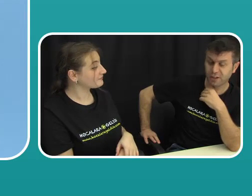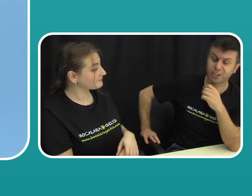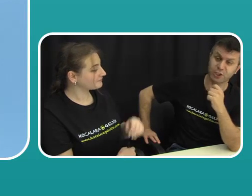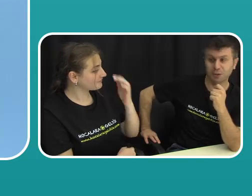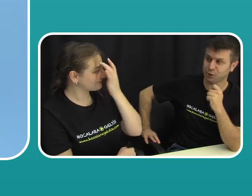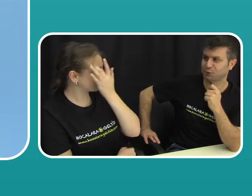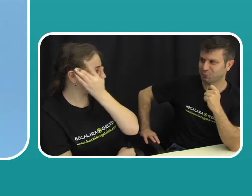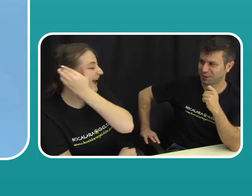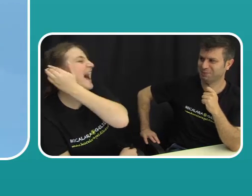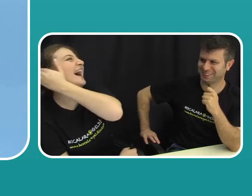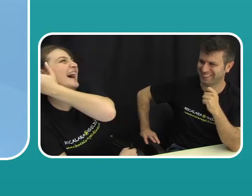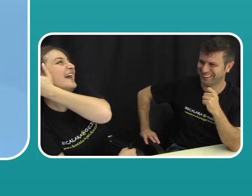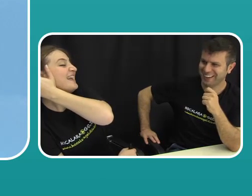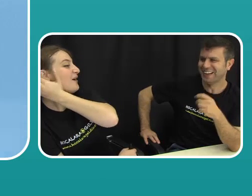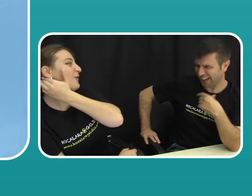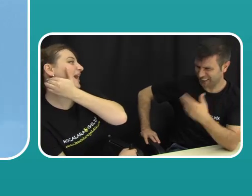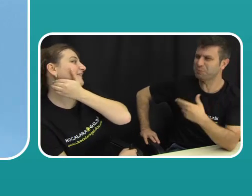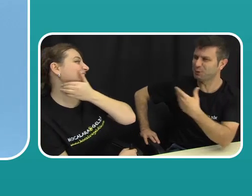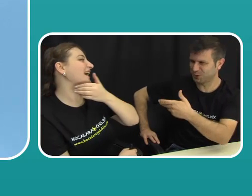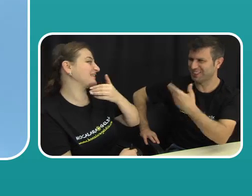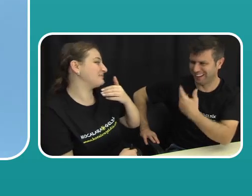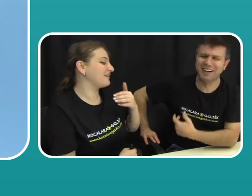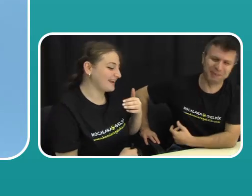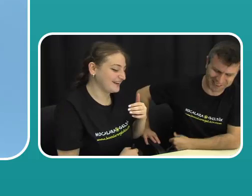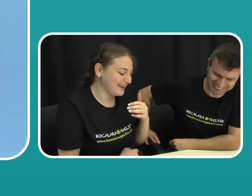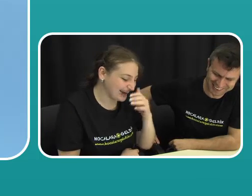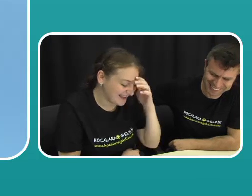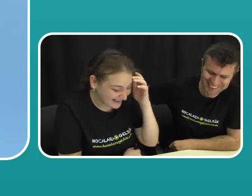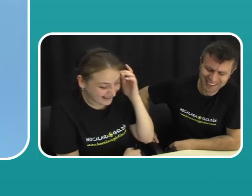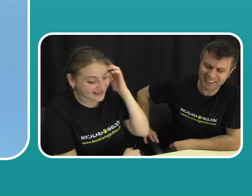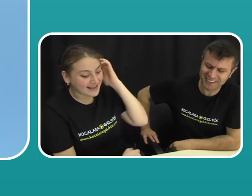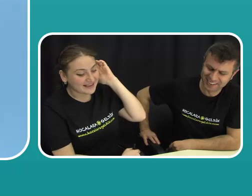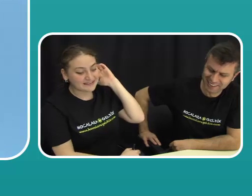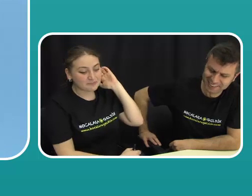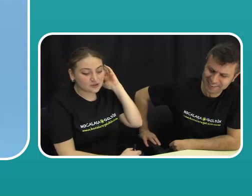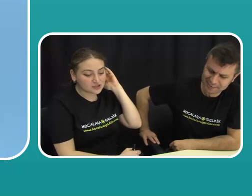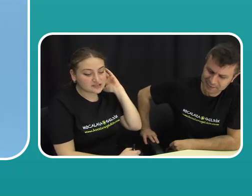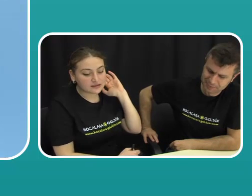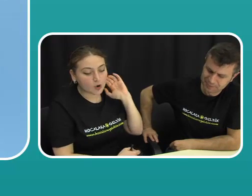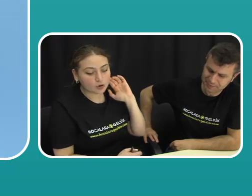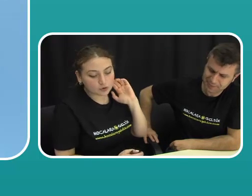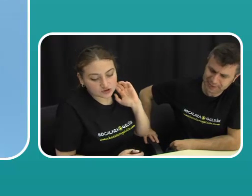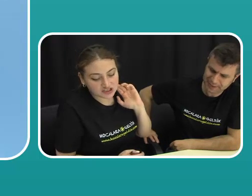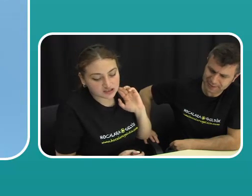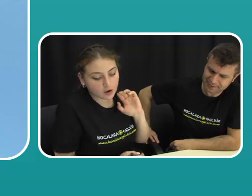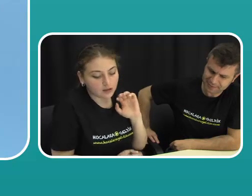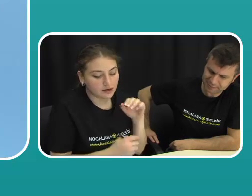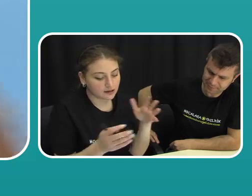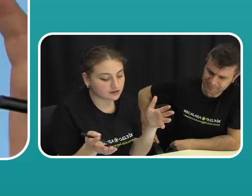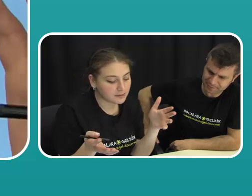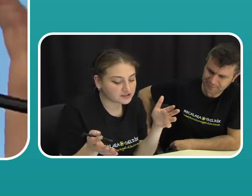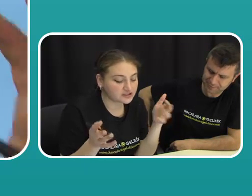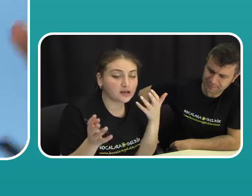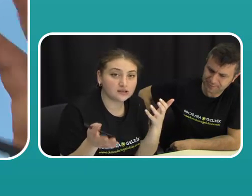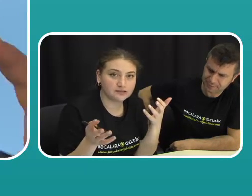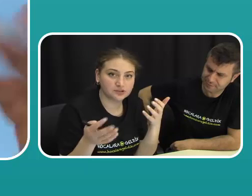saçını başını y o kavga tartışma de evet şimdi bir düşünce doğruluğunu çeşitli yollarla